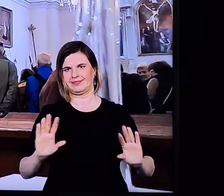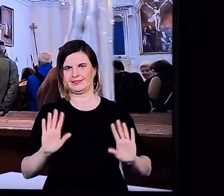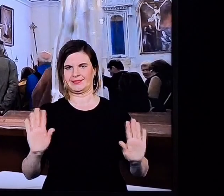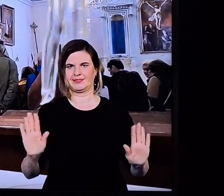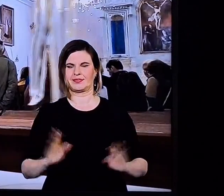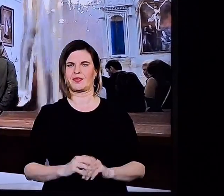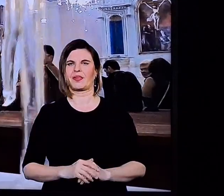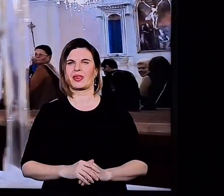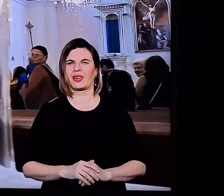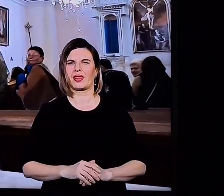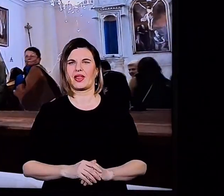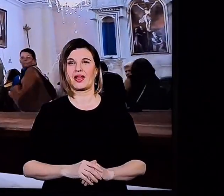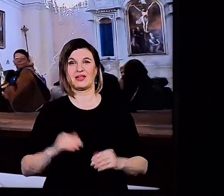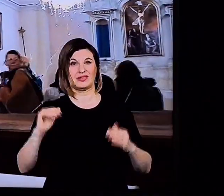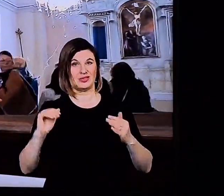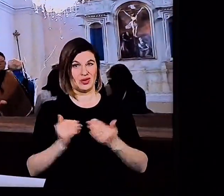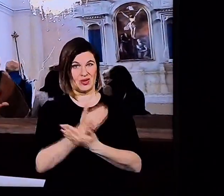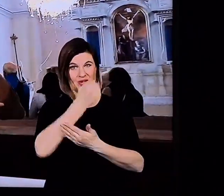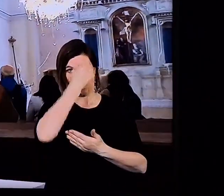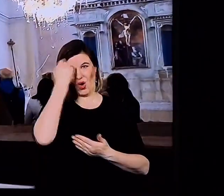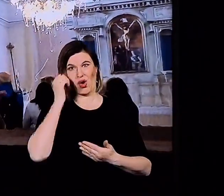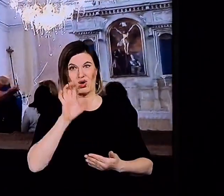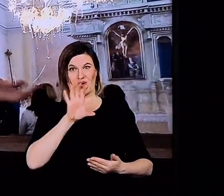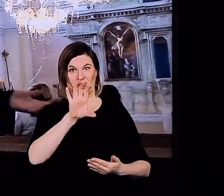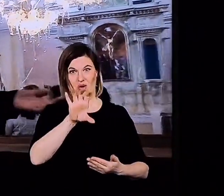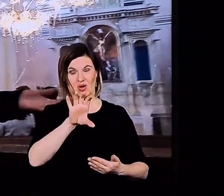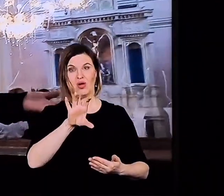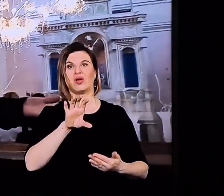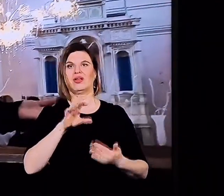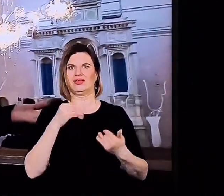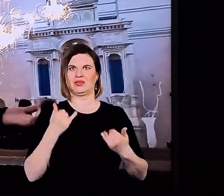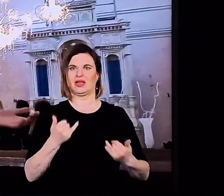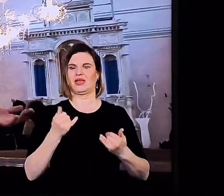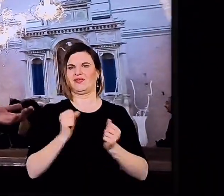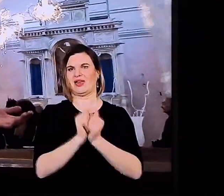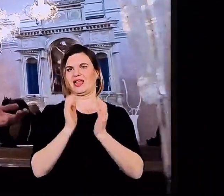Celý proces obnovení historické vitráže vyvrcholí tuto neděli i při